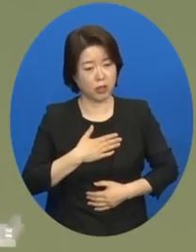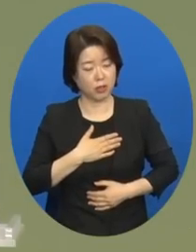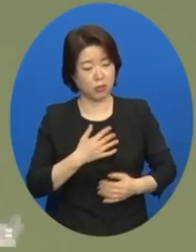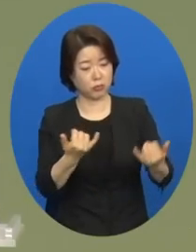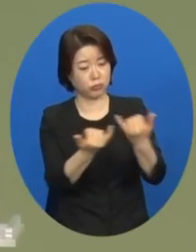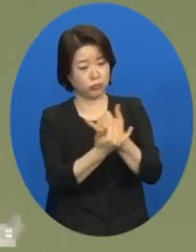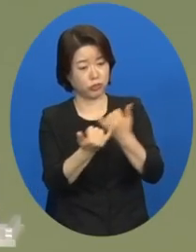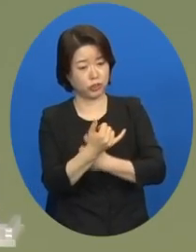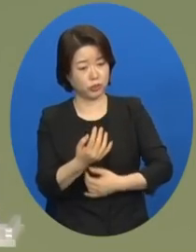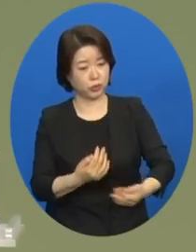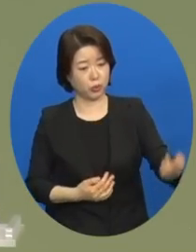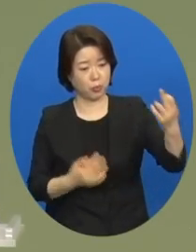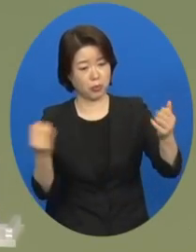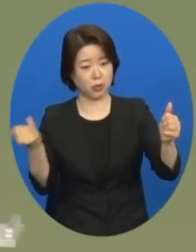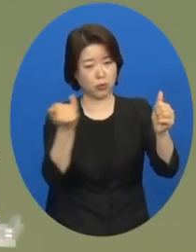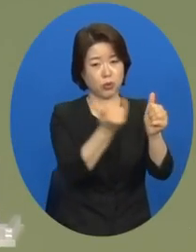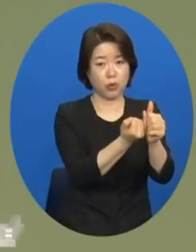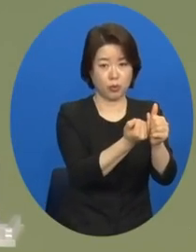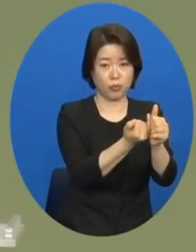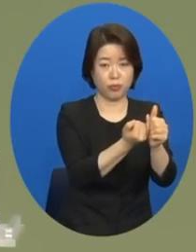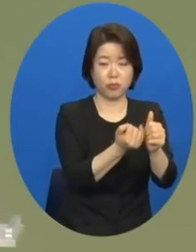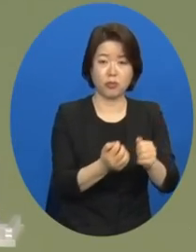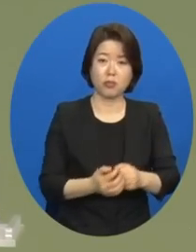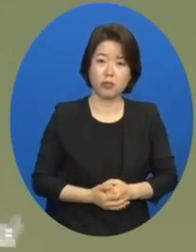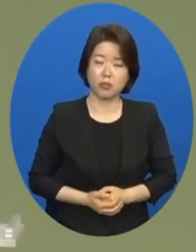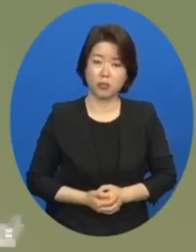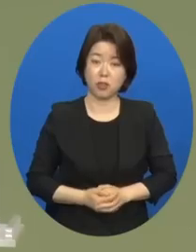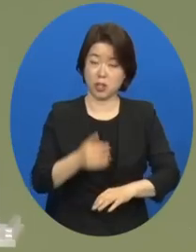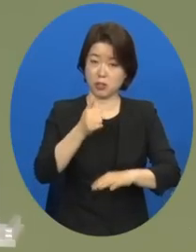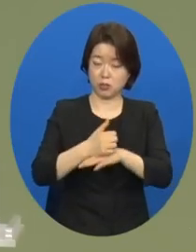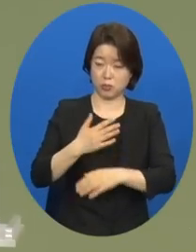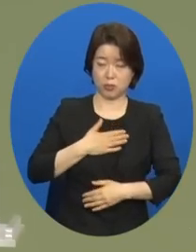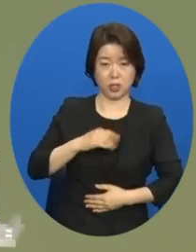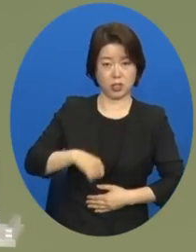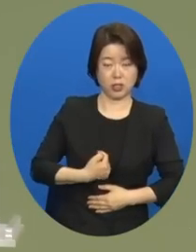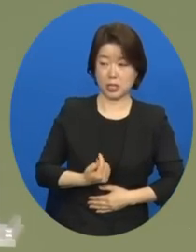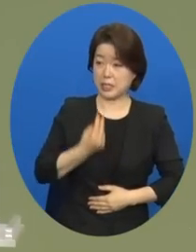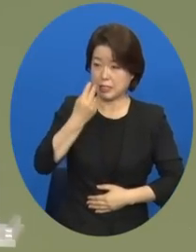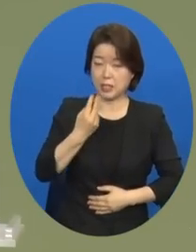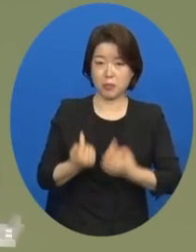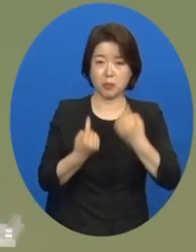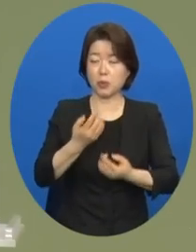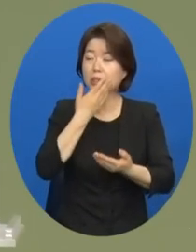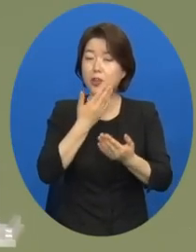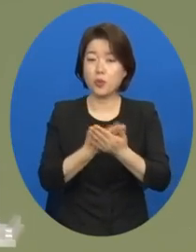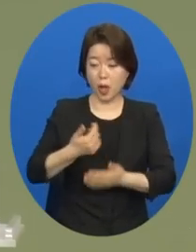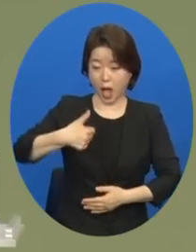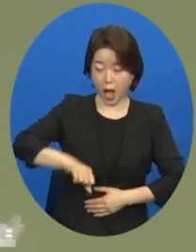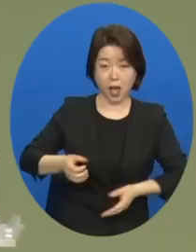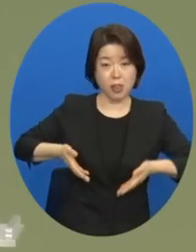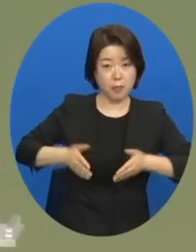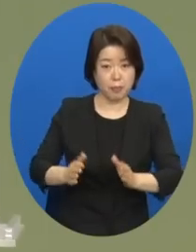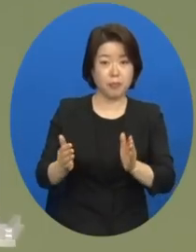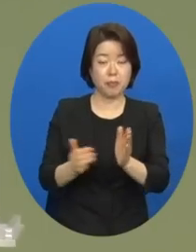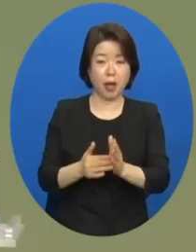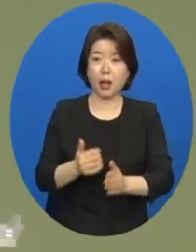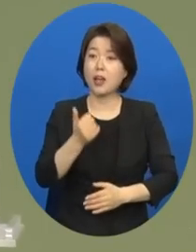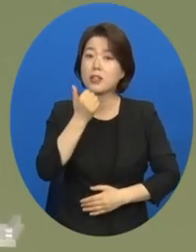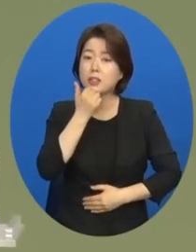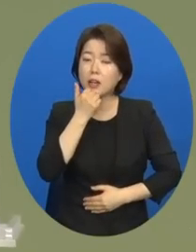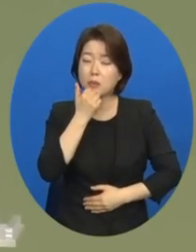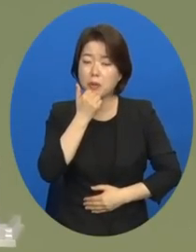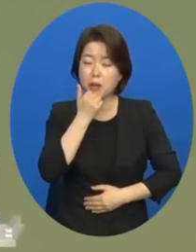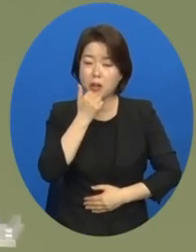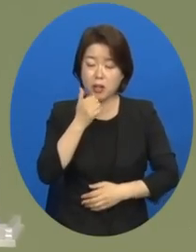오빠하고 결혼을 한 거예요 그리고는 드디어 자신의 생명보다 귀한 아들을 낳았는데 그 아들 이삭을